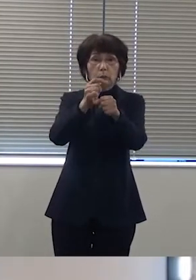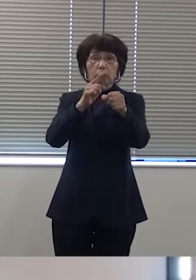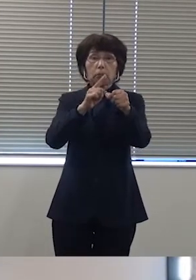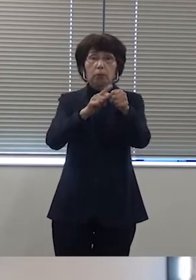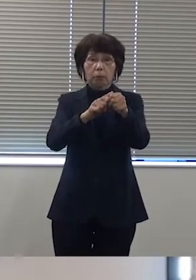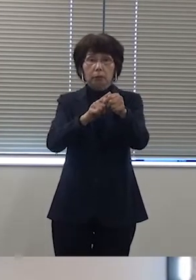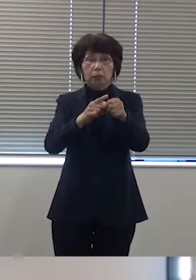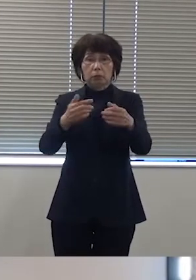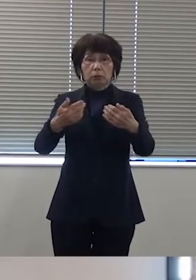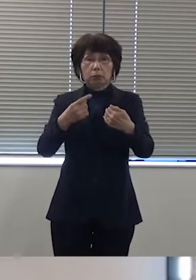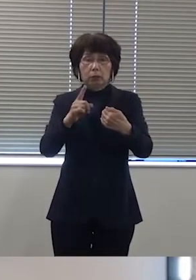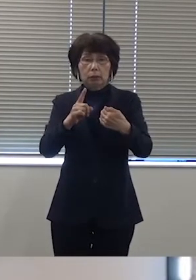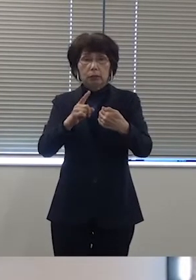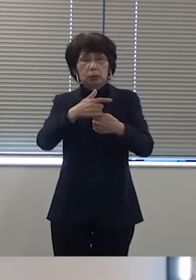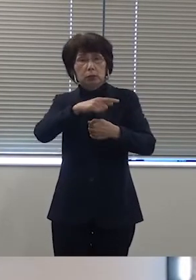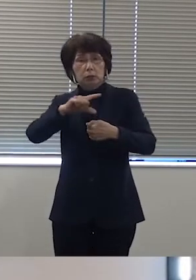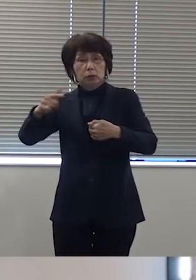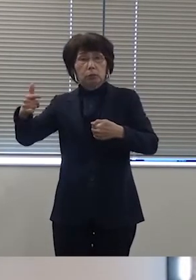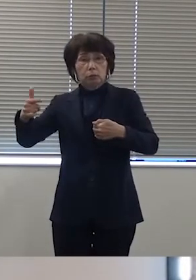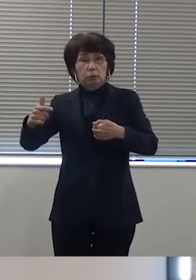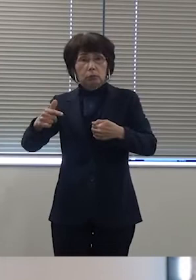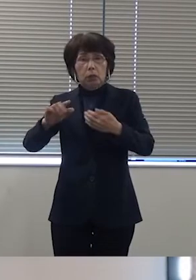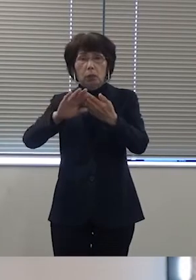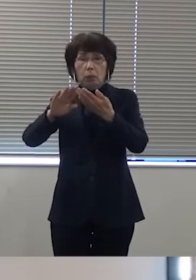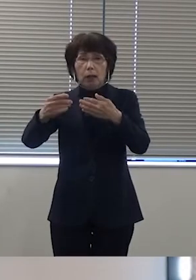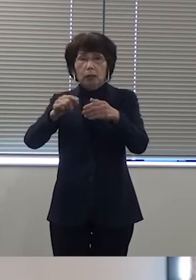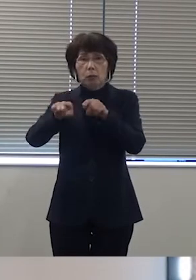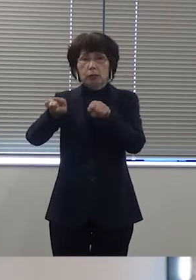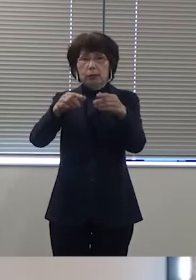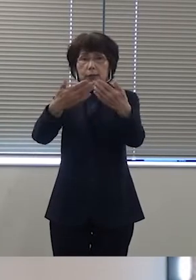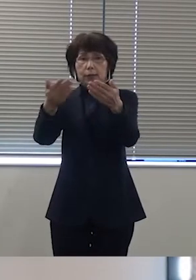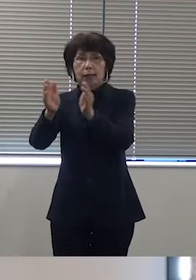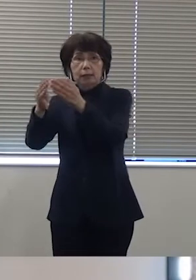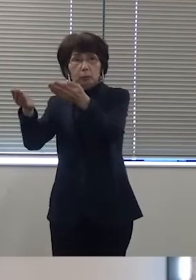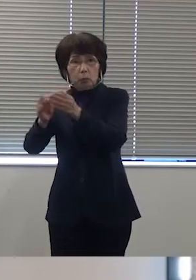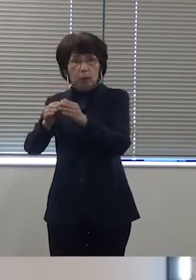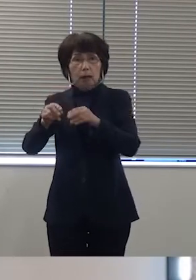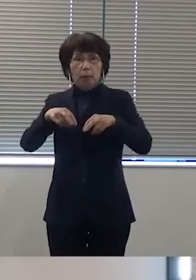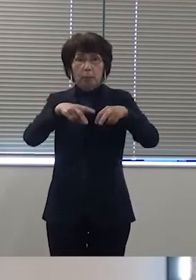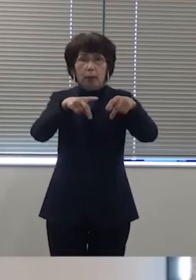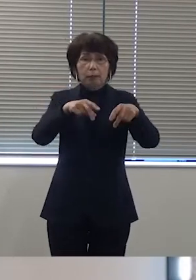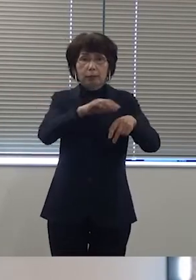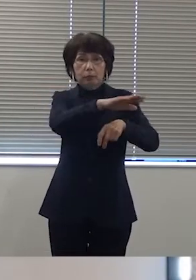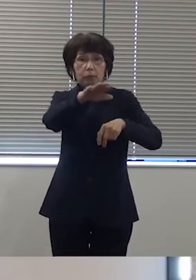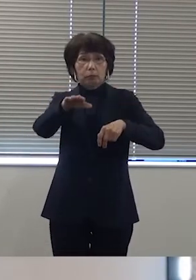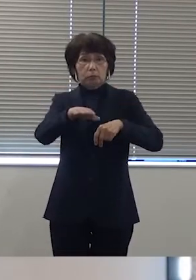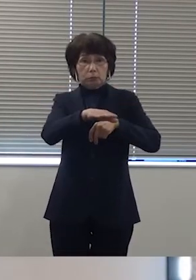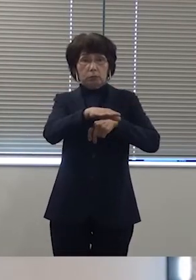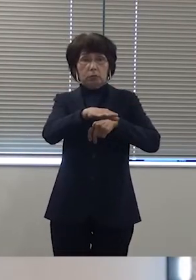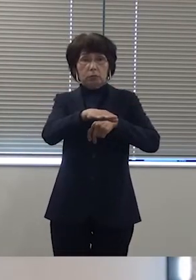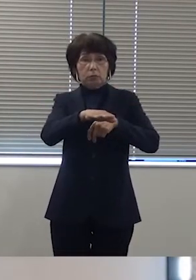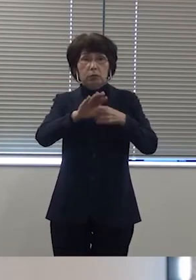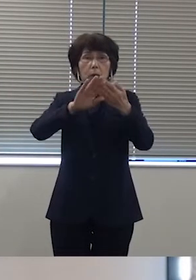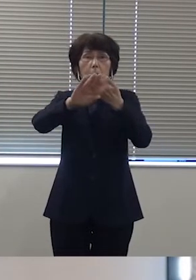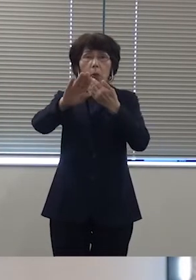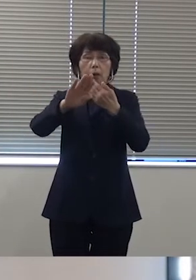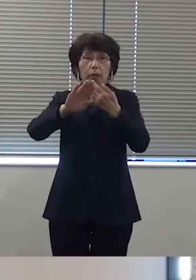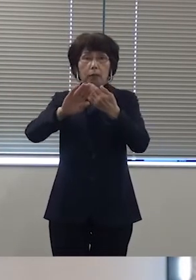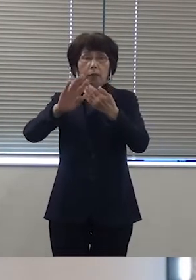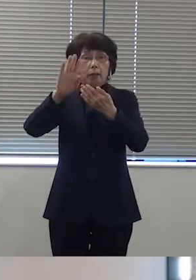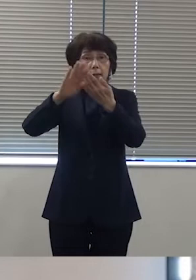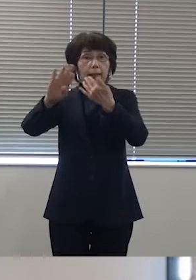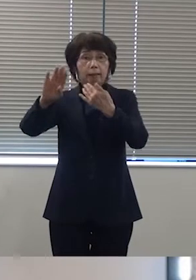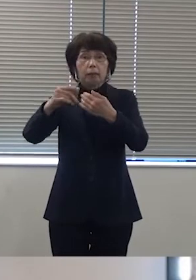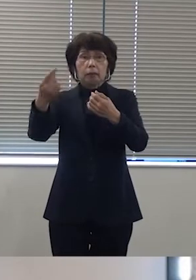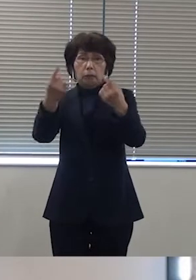まあ、いろんなですね、あの外部の支援というのが必要になるんですけども、まあ、そういった人材をどうやって確保してどうやって調